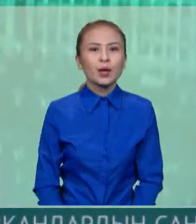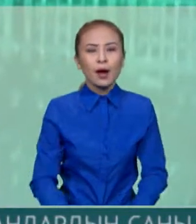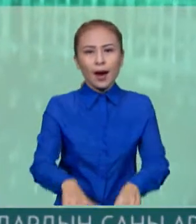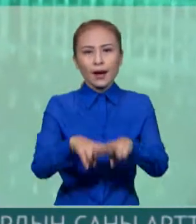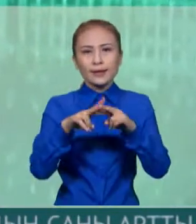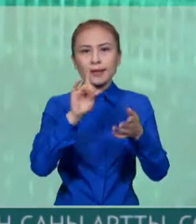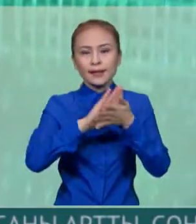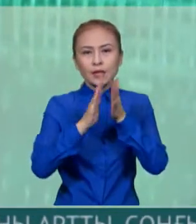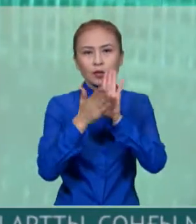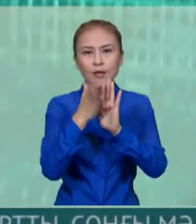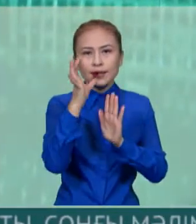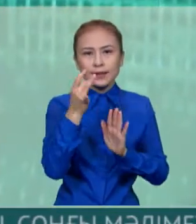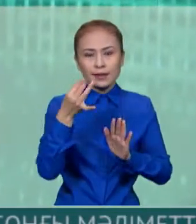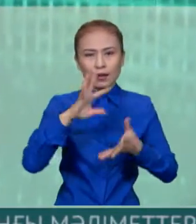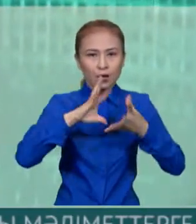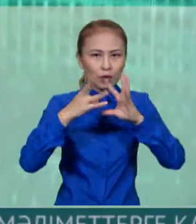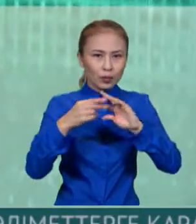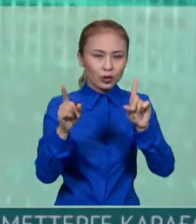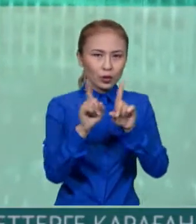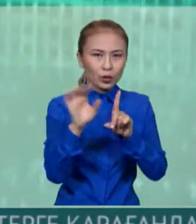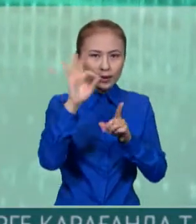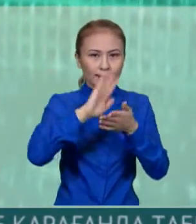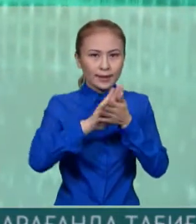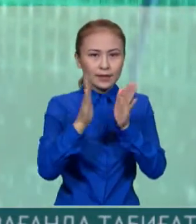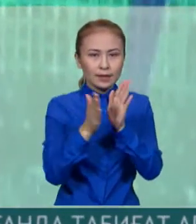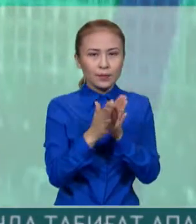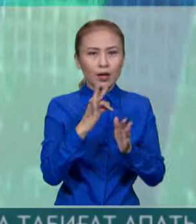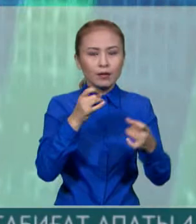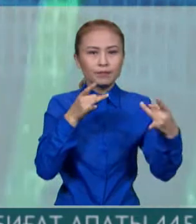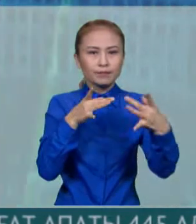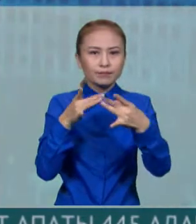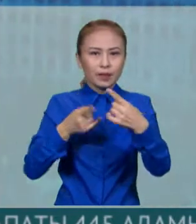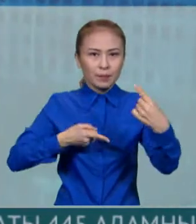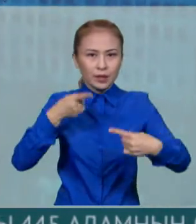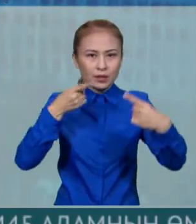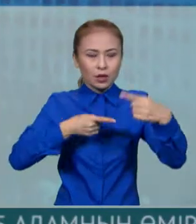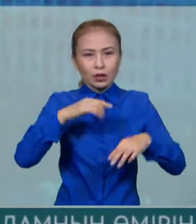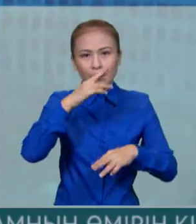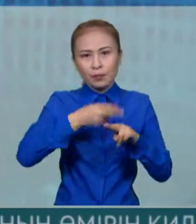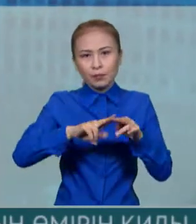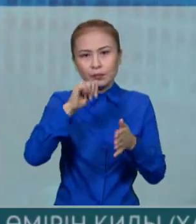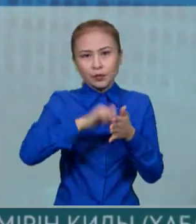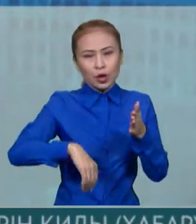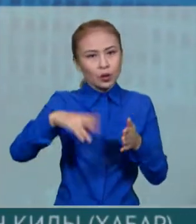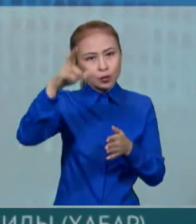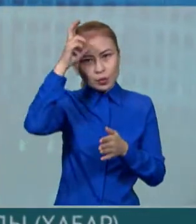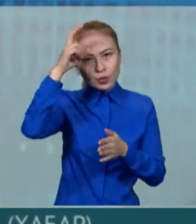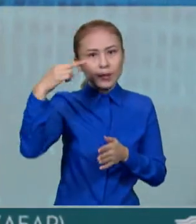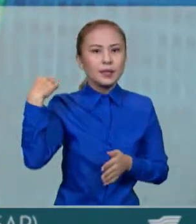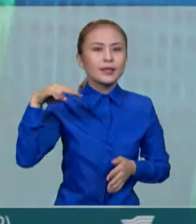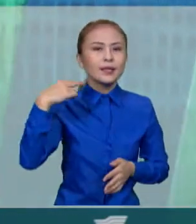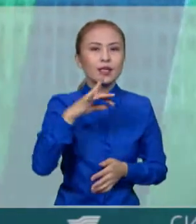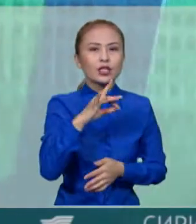Астана келіссөздері Сирияда қауіпсіз аймақтар құру туралы келісім елдегі қақтығыстардың бәсеңдеуіне сүбелі үлес қосты. Бұл туралы